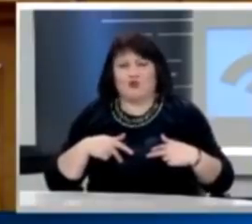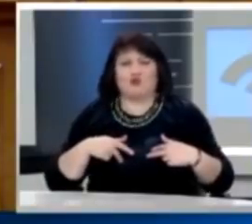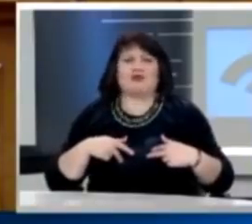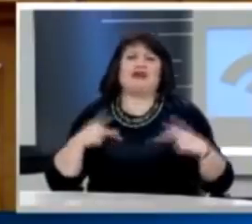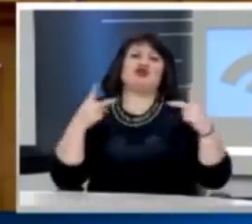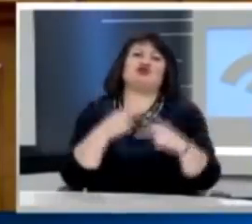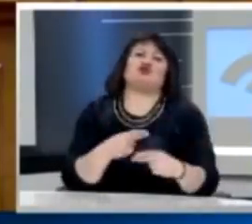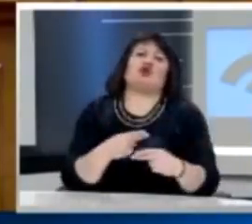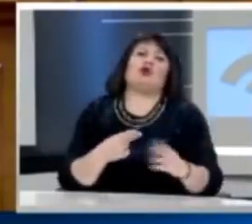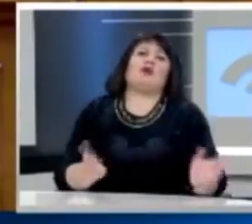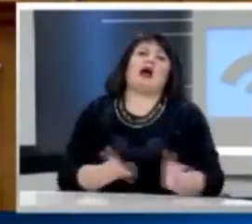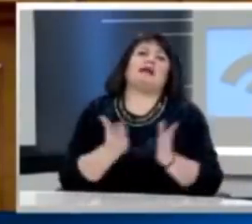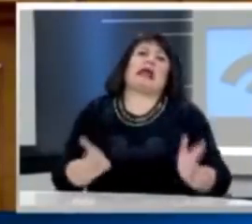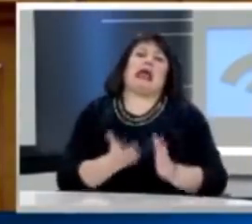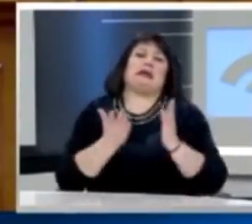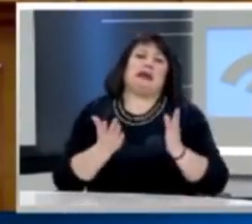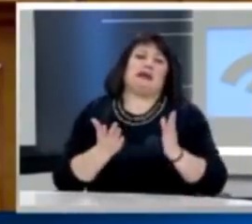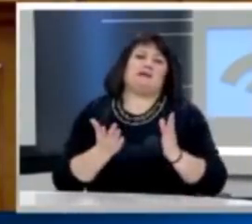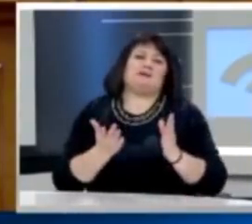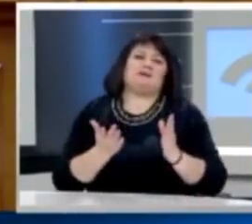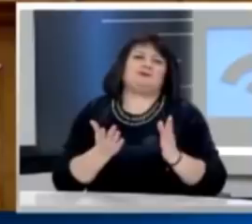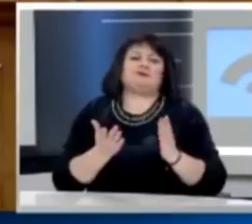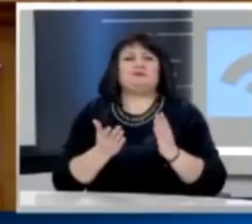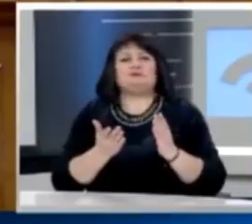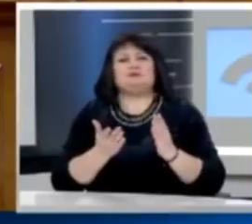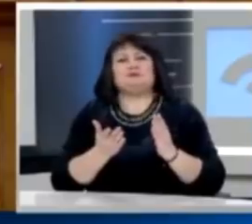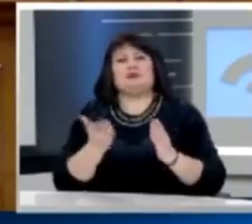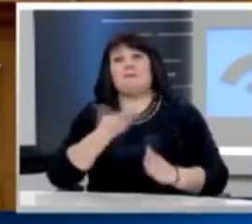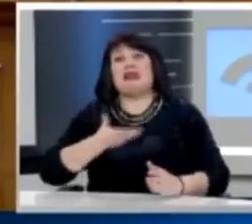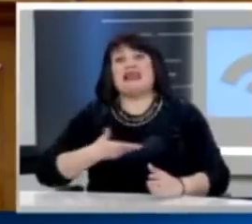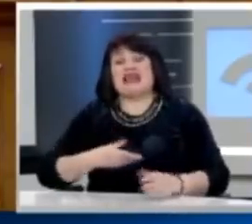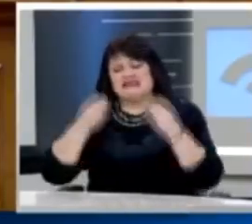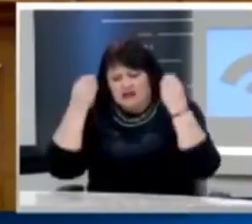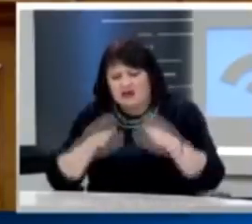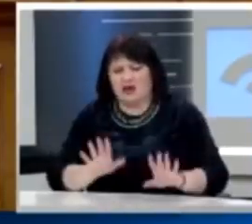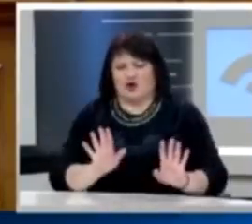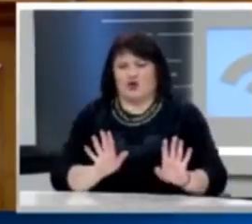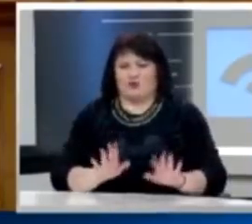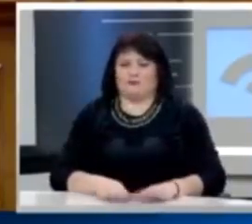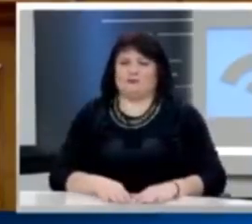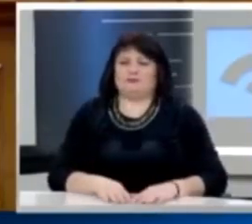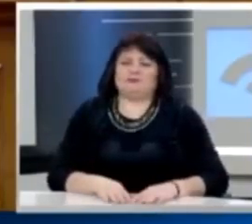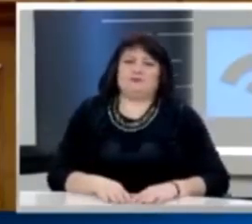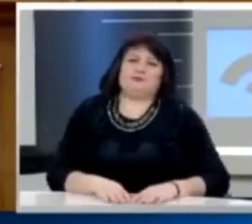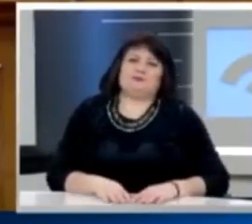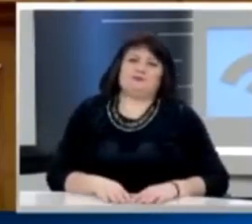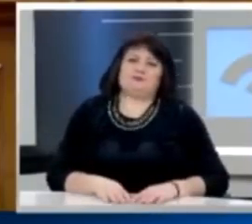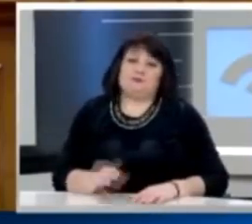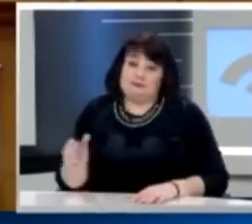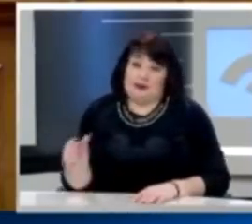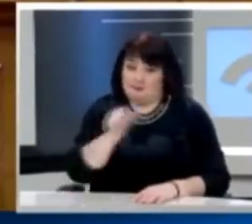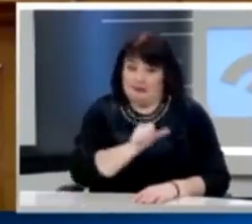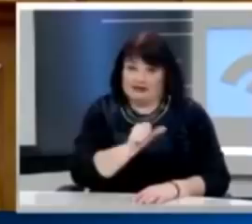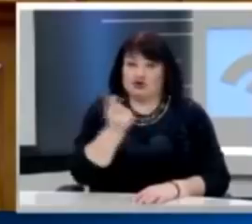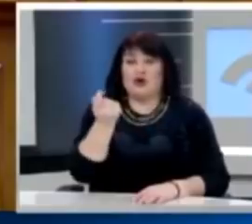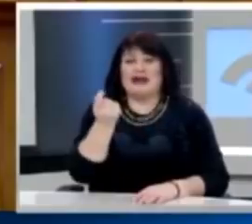ανακόπτουν έστω το περαιτέρω άνοιγμα αυτών των πληγών. Δεν είναι παρά η επιστροφή ενός